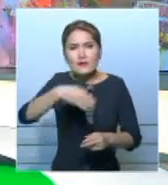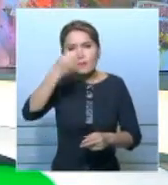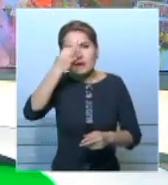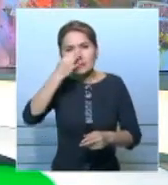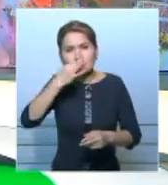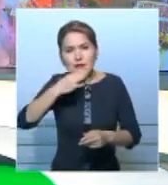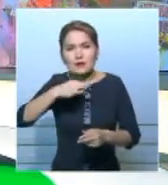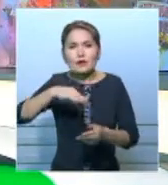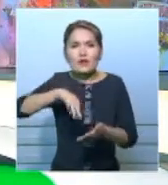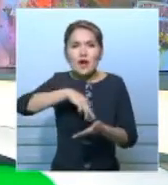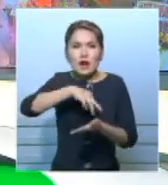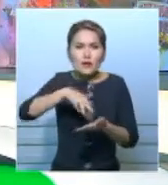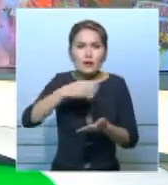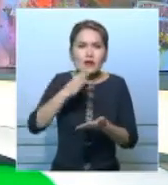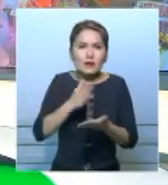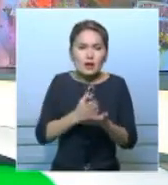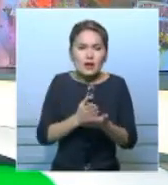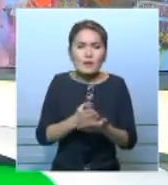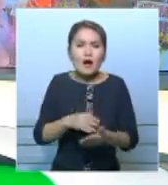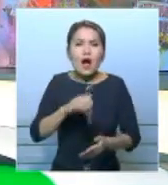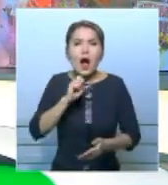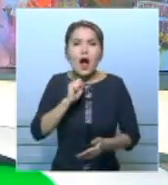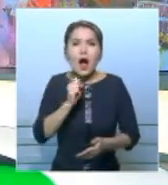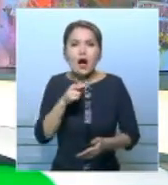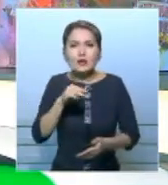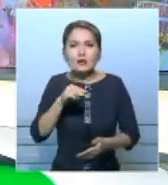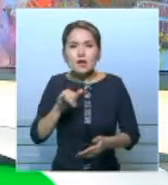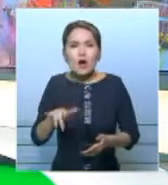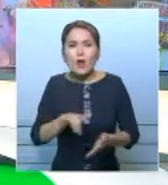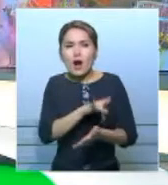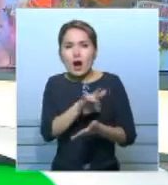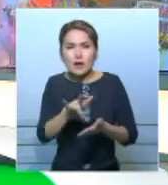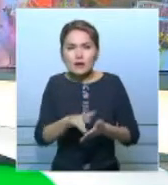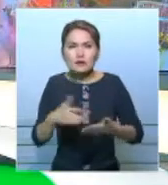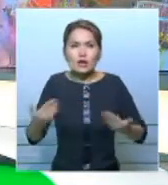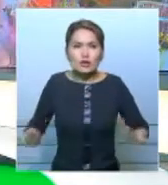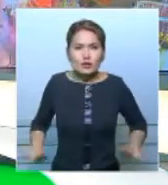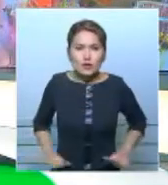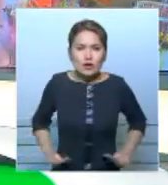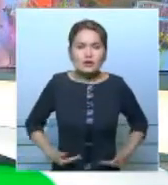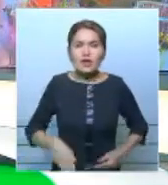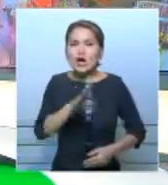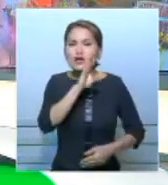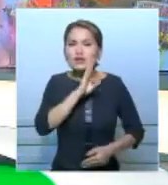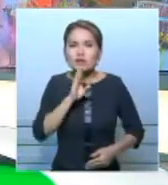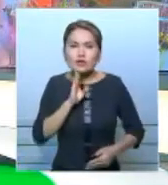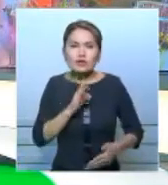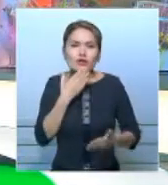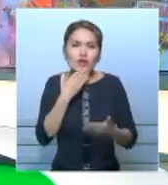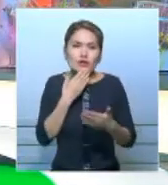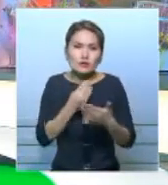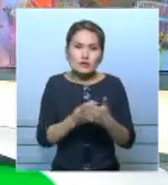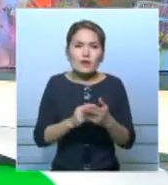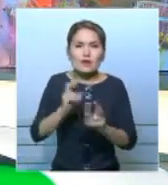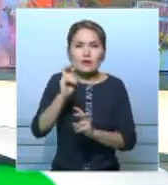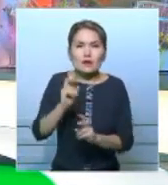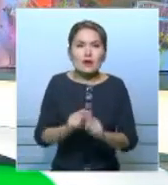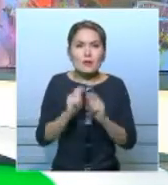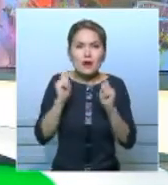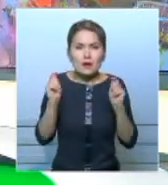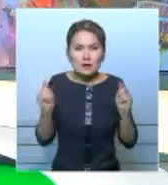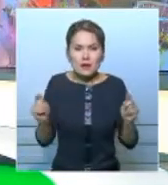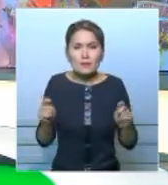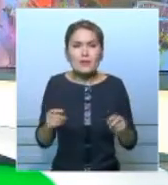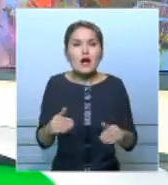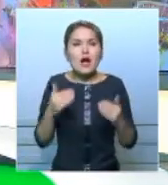болады. Ақтаулық дәрігер Ләззат Шайхиева сует, яғни тәтті дизайнның шебері. Бала күтіміне орай еңбек демалысына шыққан